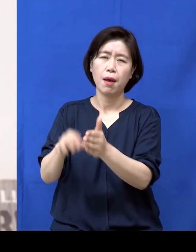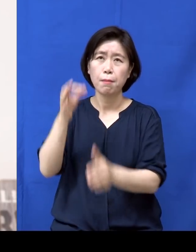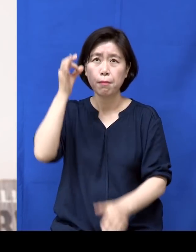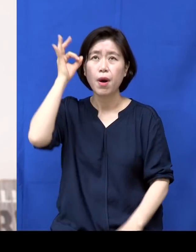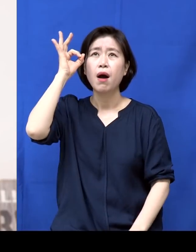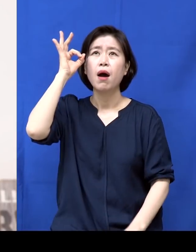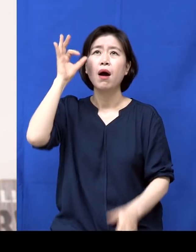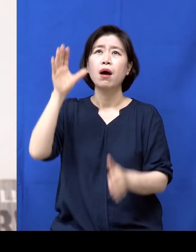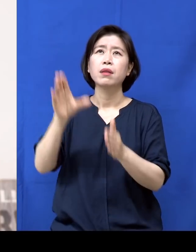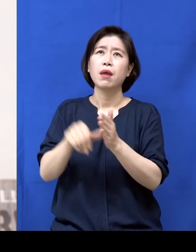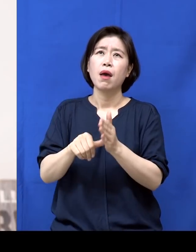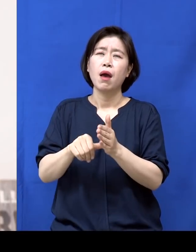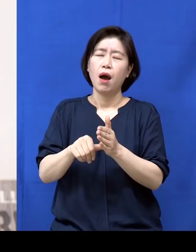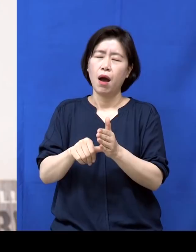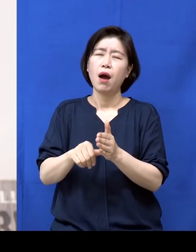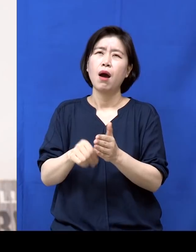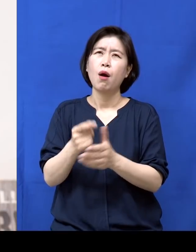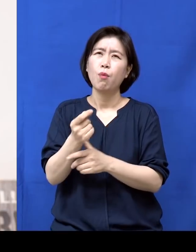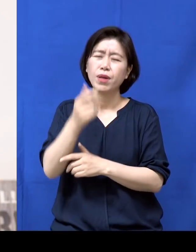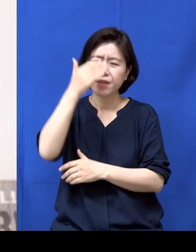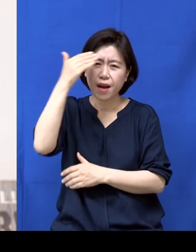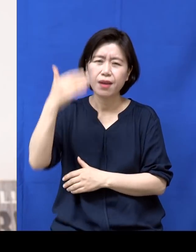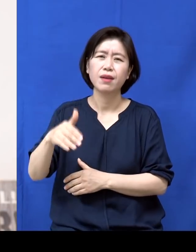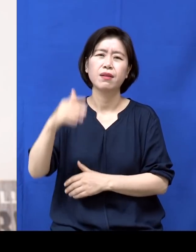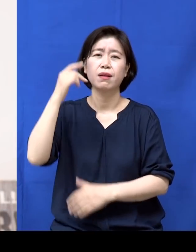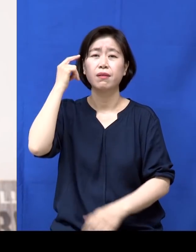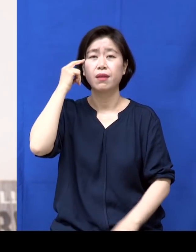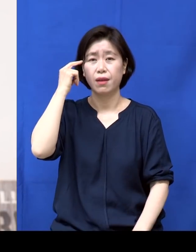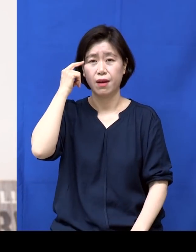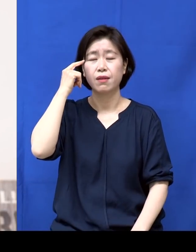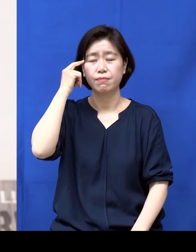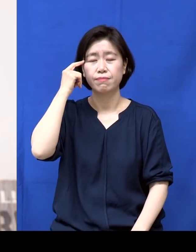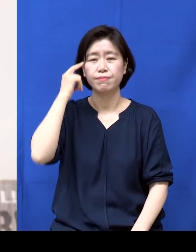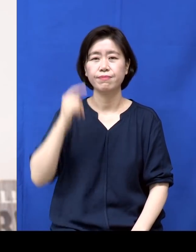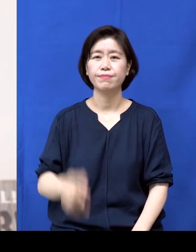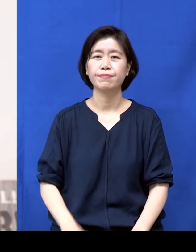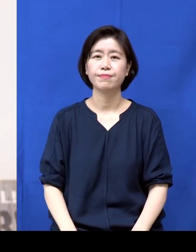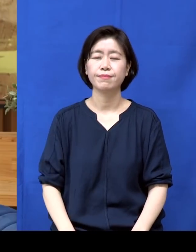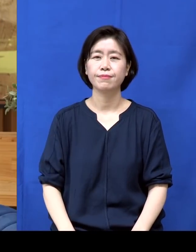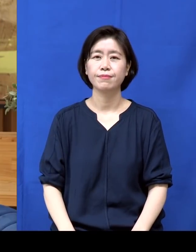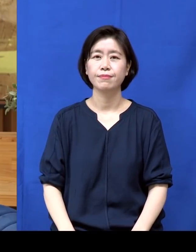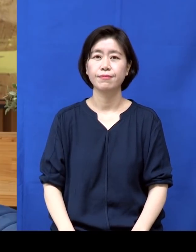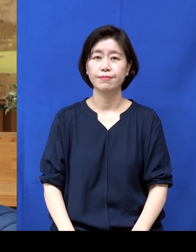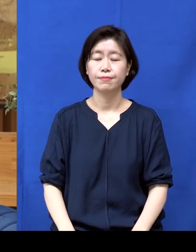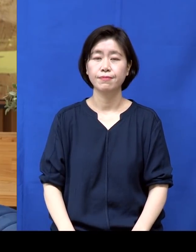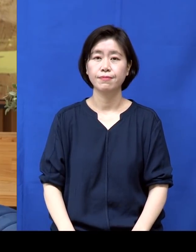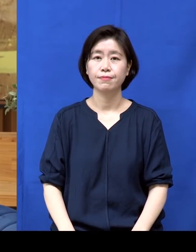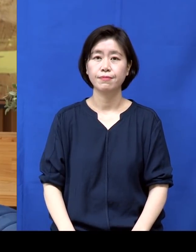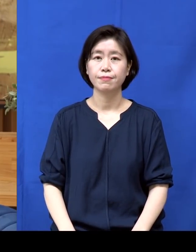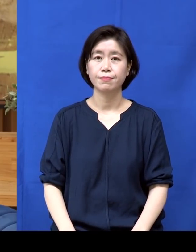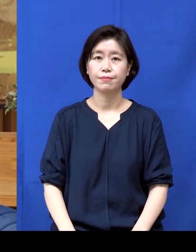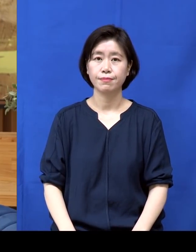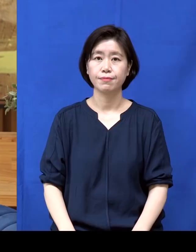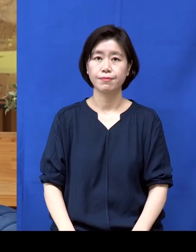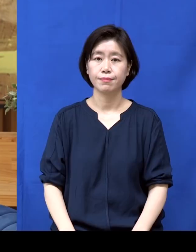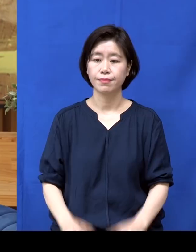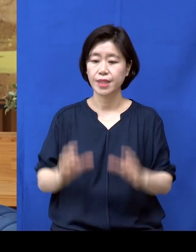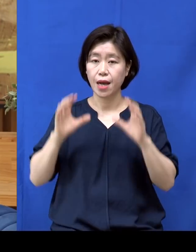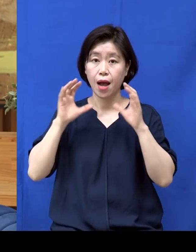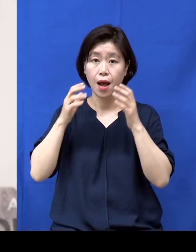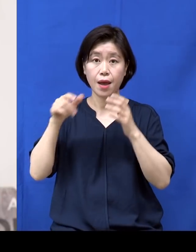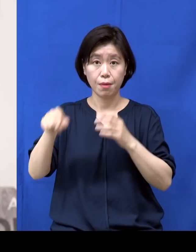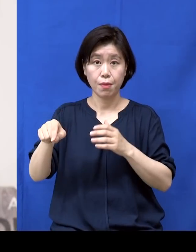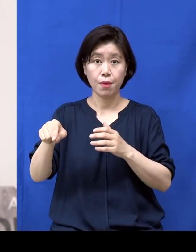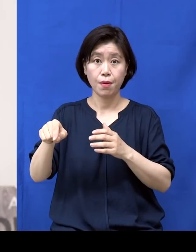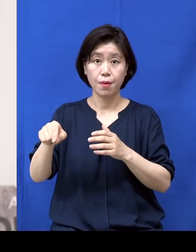위로를 받았던 것 같아요. 제 후회스러운 마음도 거기서 좀 위로할 수 있었던 것 같아요. 위로받았던. 그 아예 유품 같은 건 없었어요?